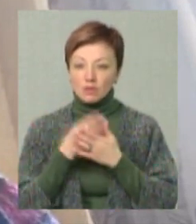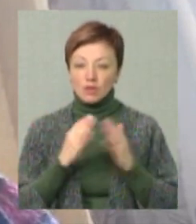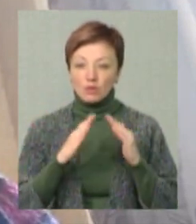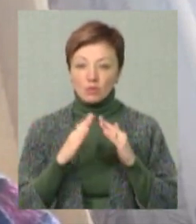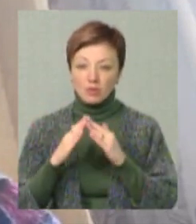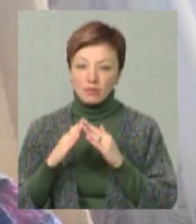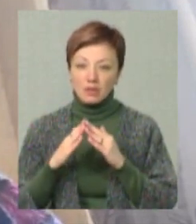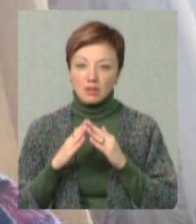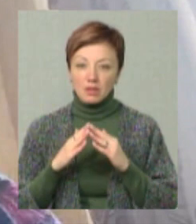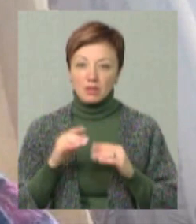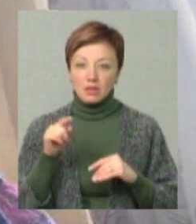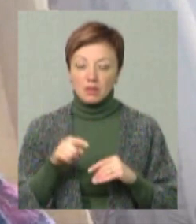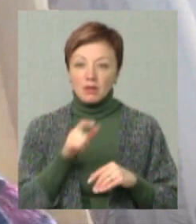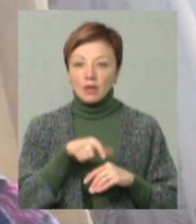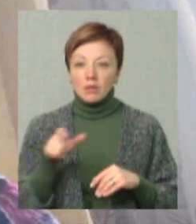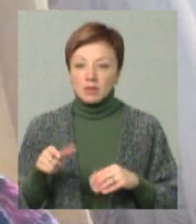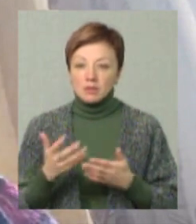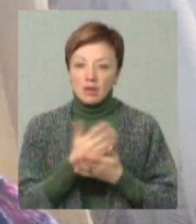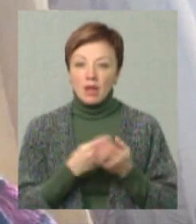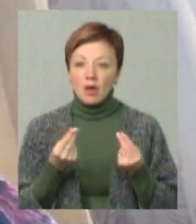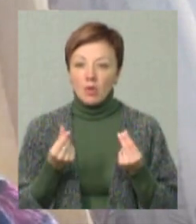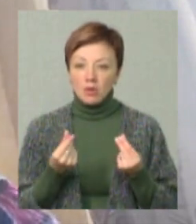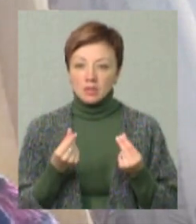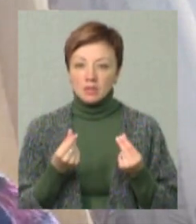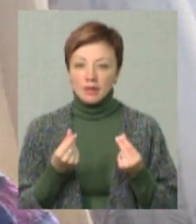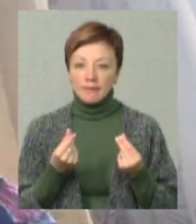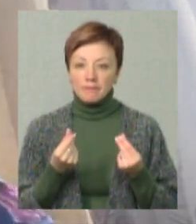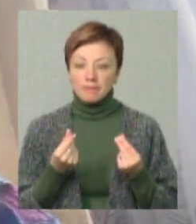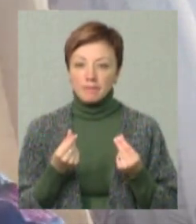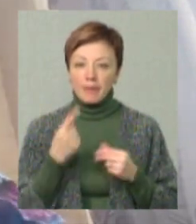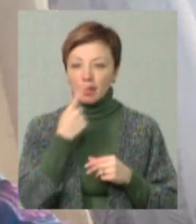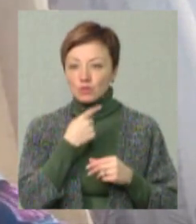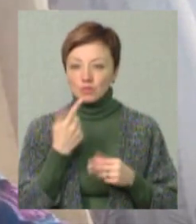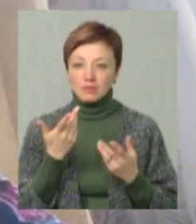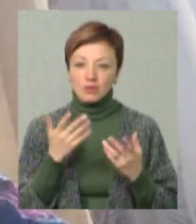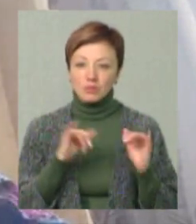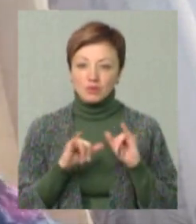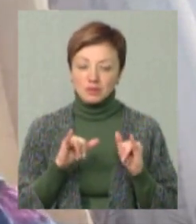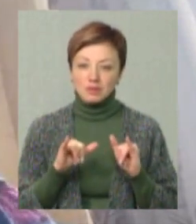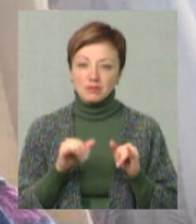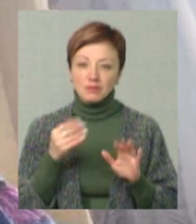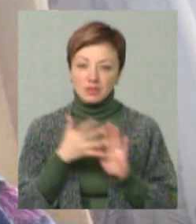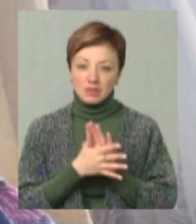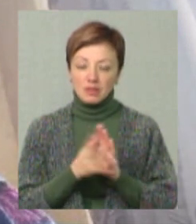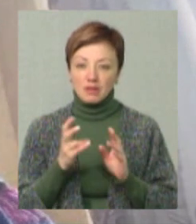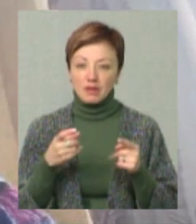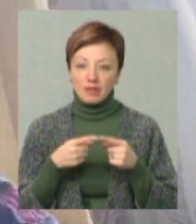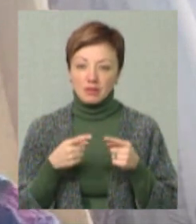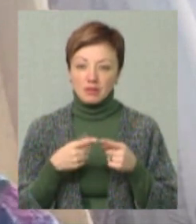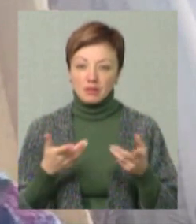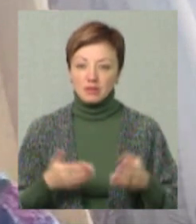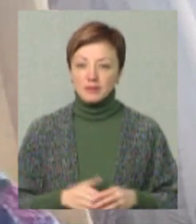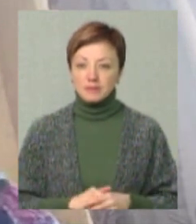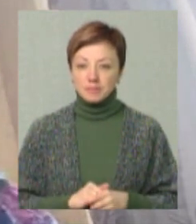свої домівки. Ну, тобто там люди збирали гроші там на море, на там зуби, на ще щось, але мали витрачити їх